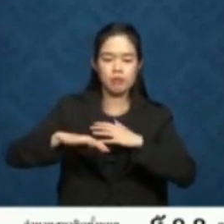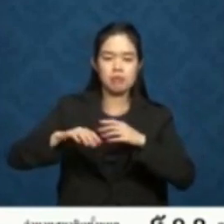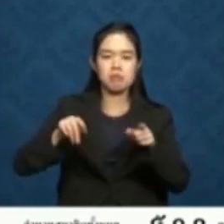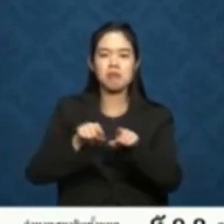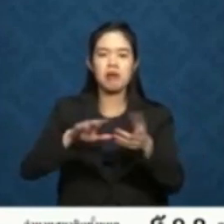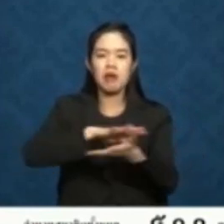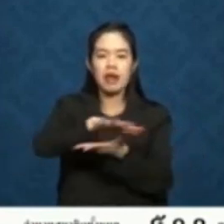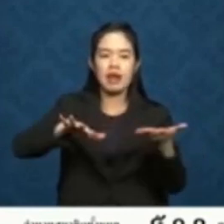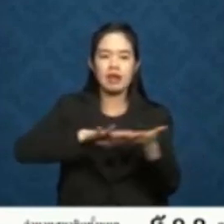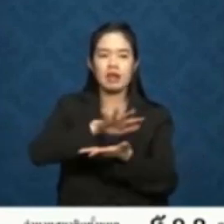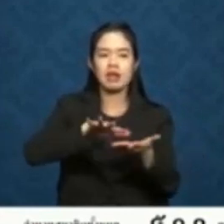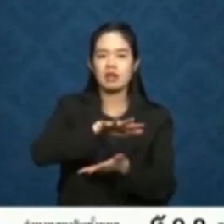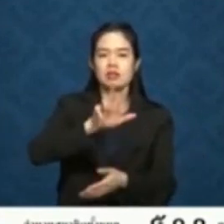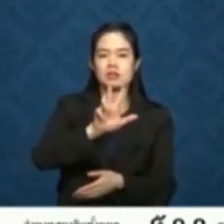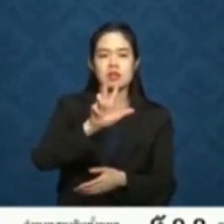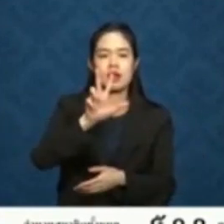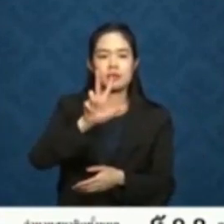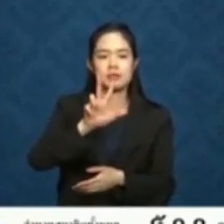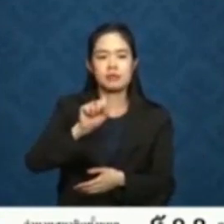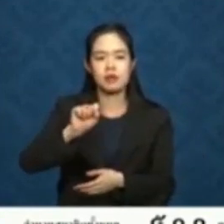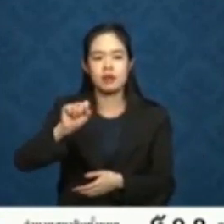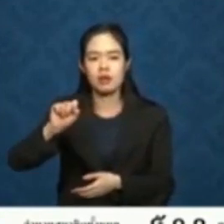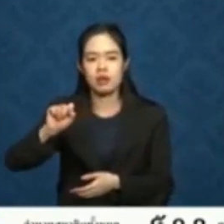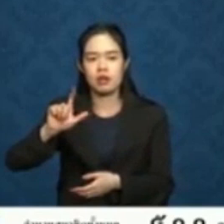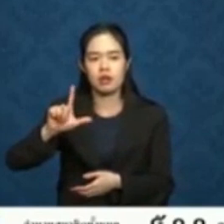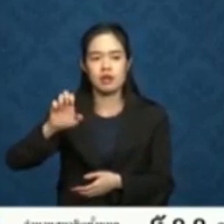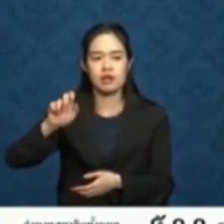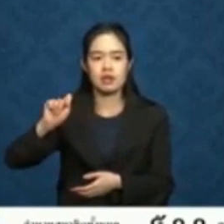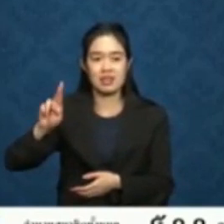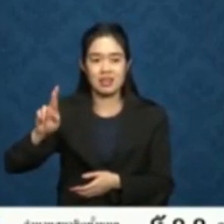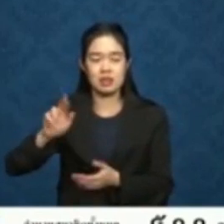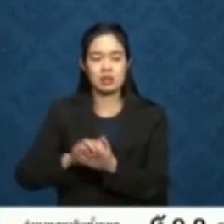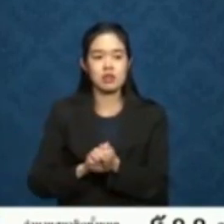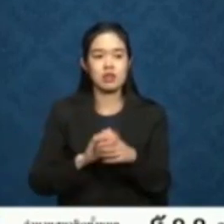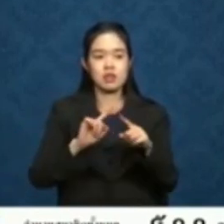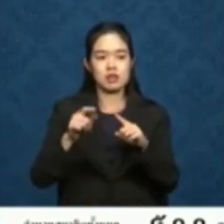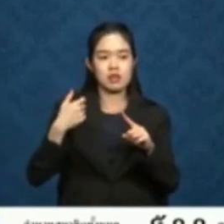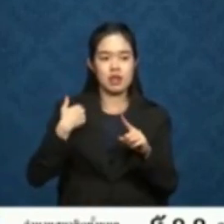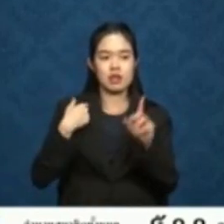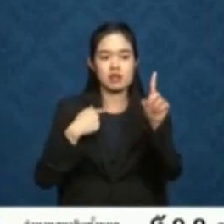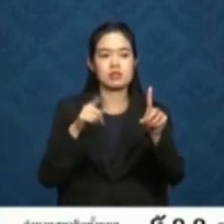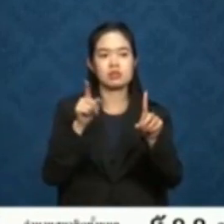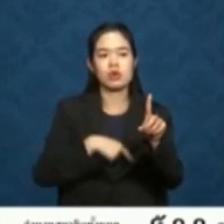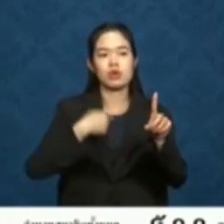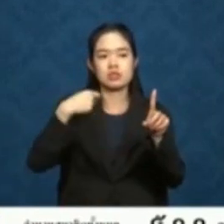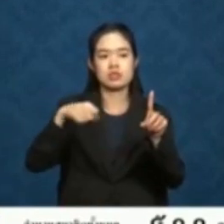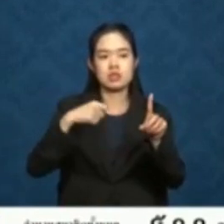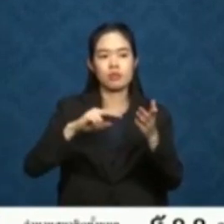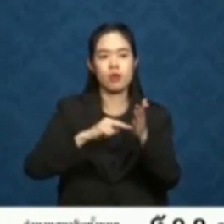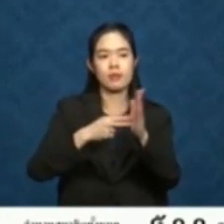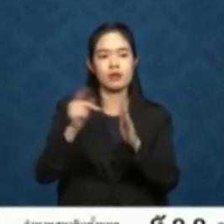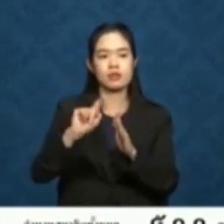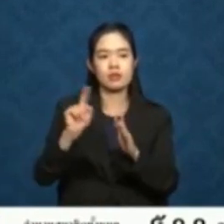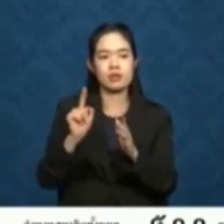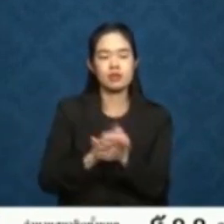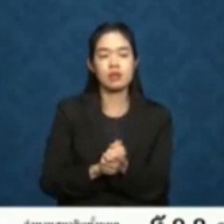คมีดังกล่าวมีการควบคุมให้ใช้สารดังกล่าวนะครับที่ปลอดภัยกับสิ่งแวดล้อมคืออัตราส่วน1ต่อ10นั่นหมายความ